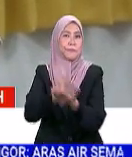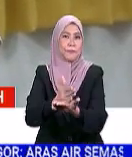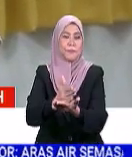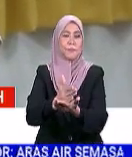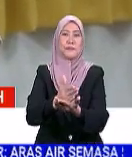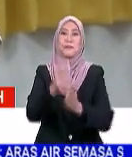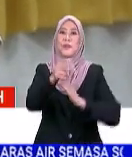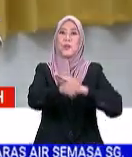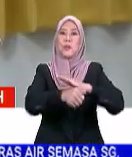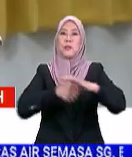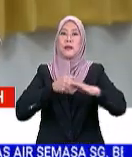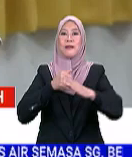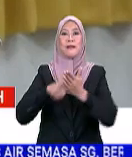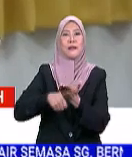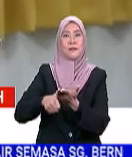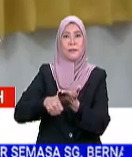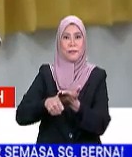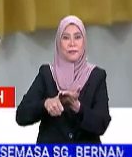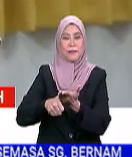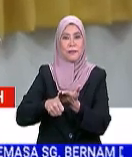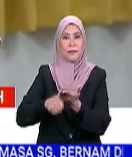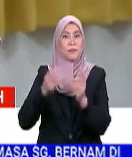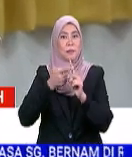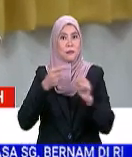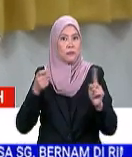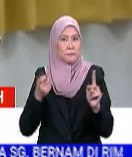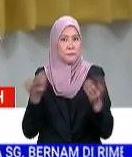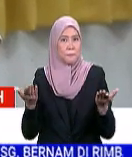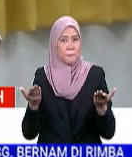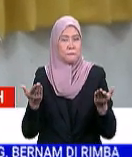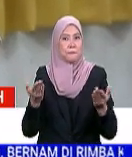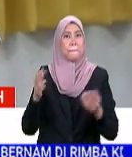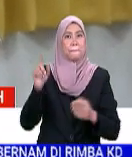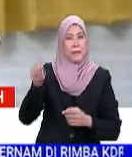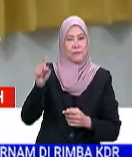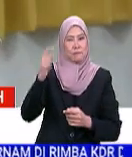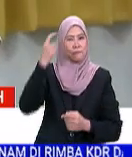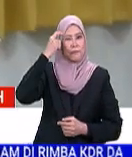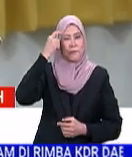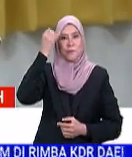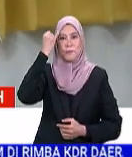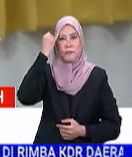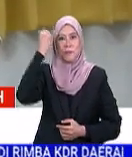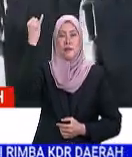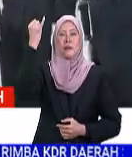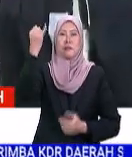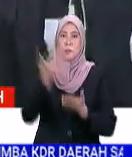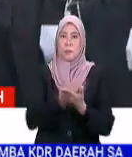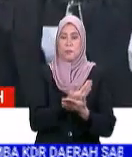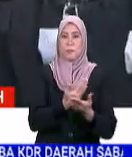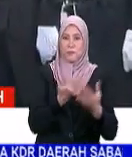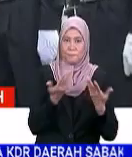dadah yaitu ianya dilakukan daripada sudut intelijen base Operation